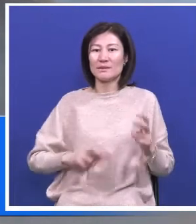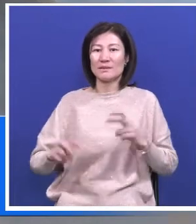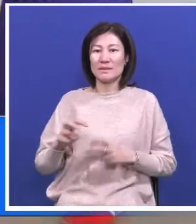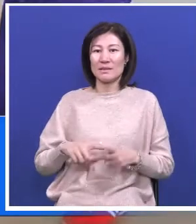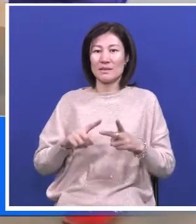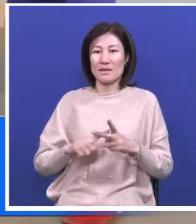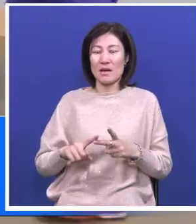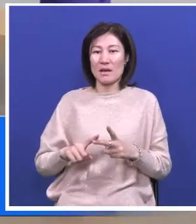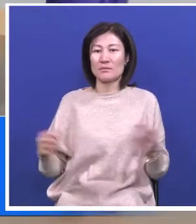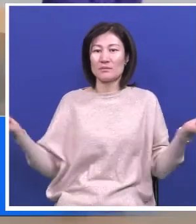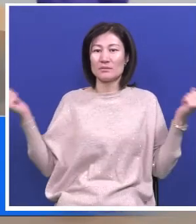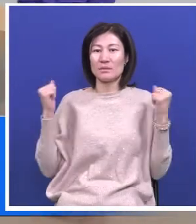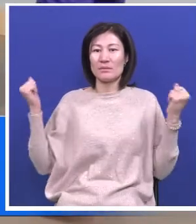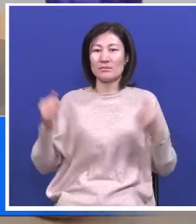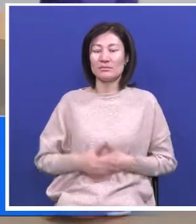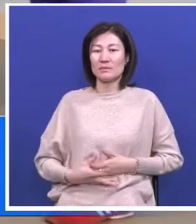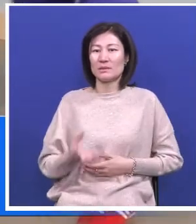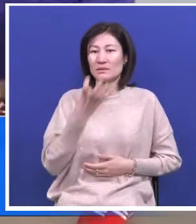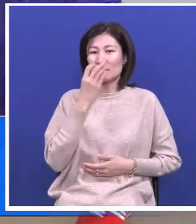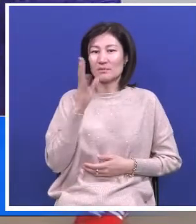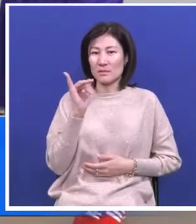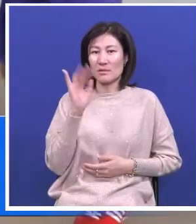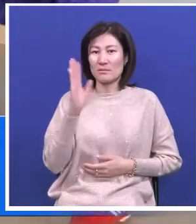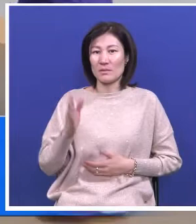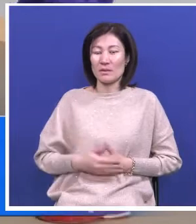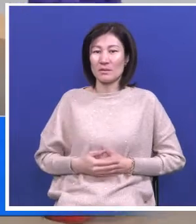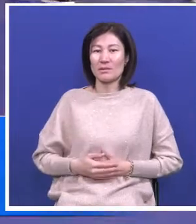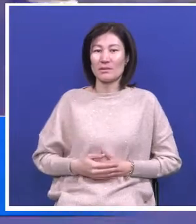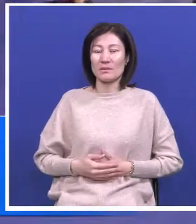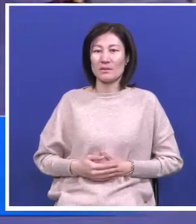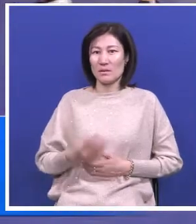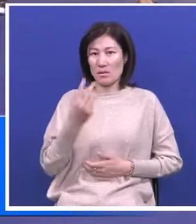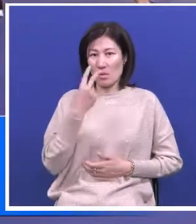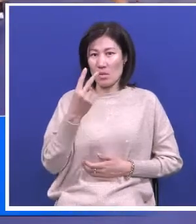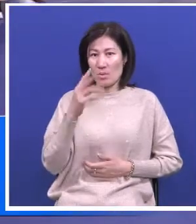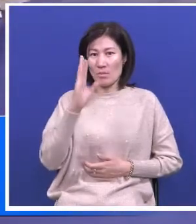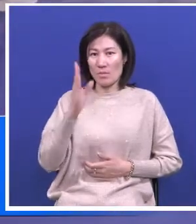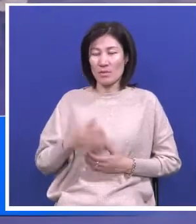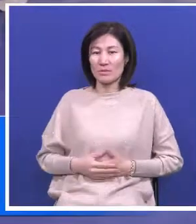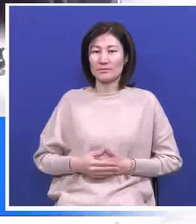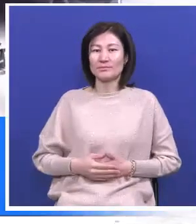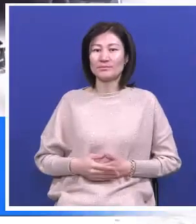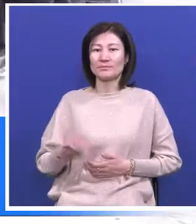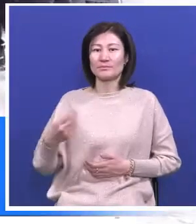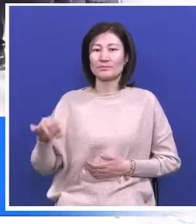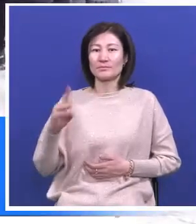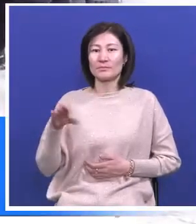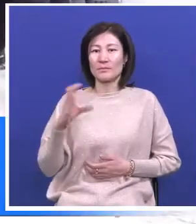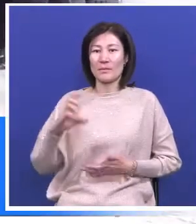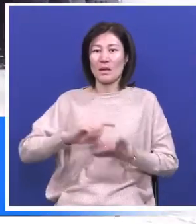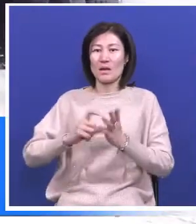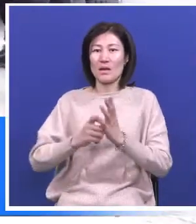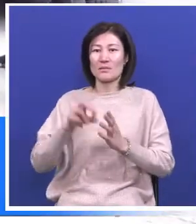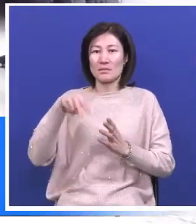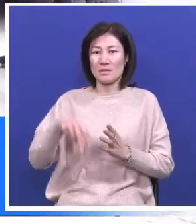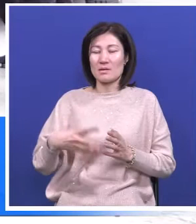екінші нысанның жаттығу залындағы жылу жүйесі ғана талапқа сай келетінін байқауға болады. Дәлізі, кіреберіс залы